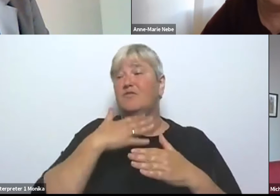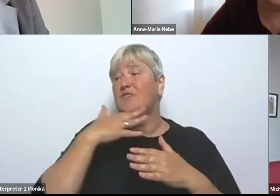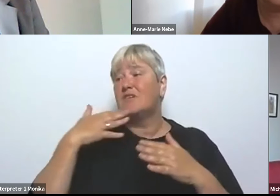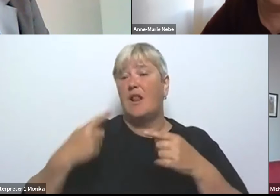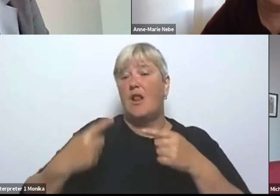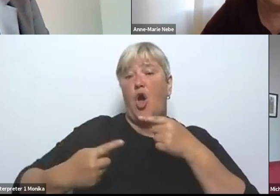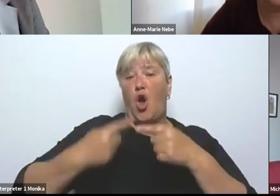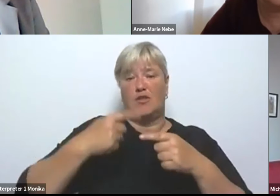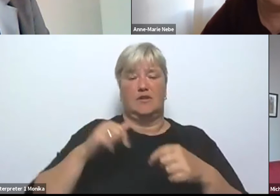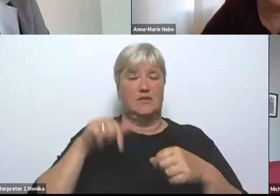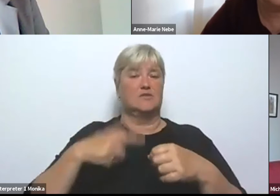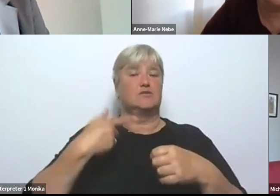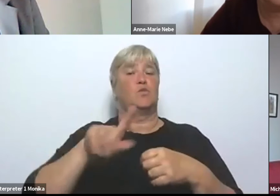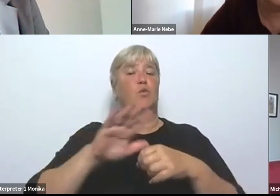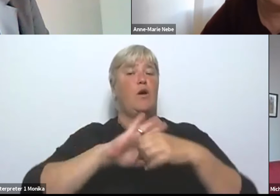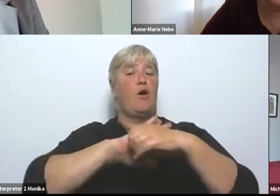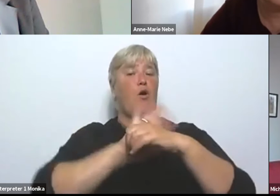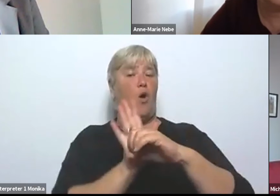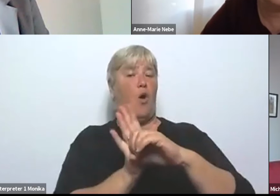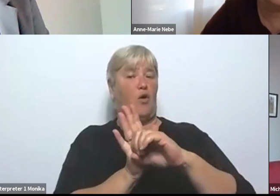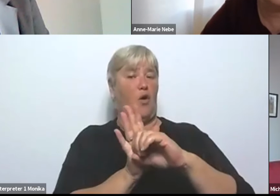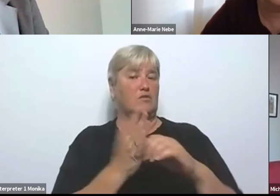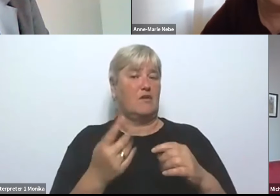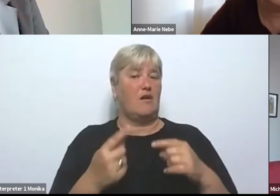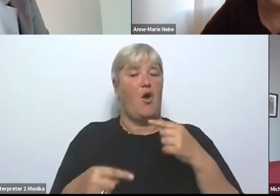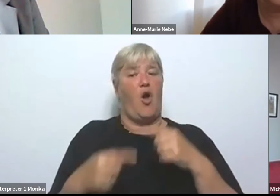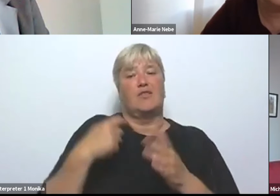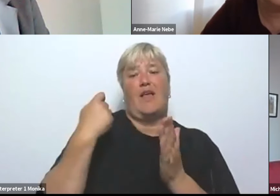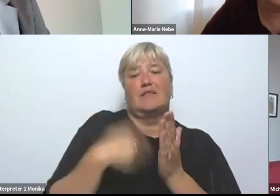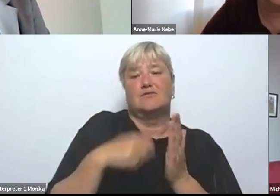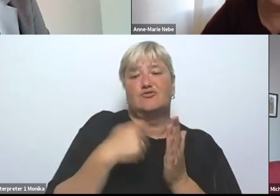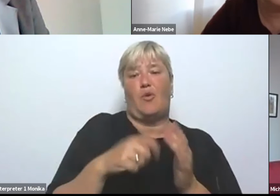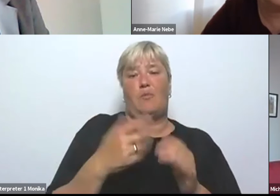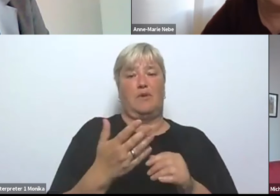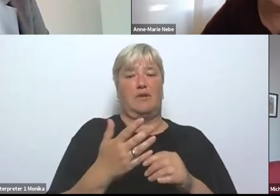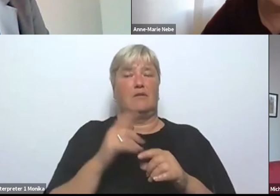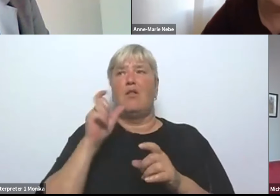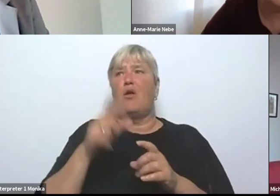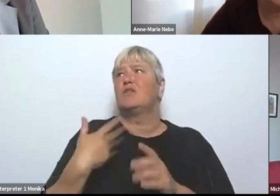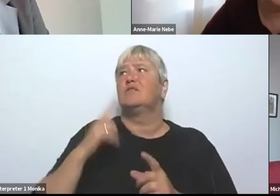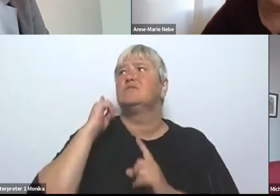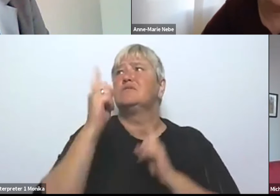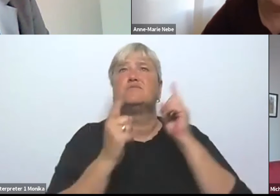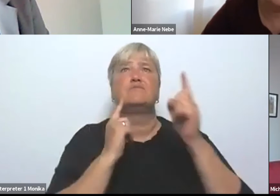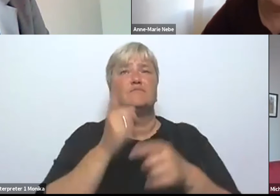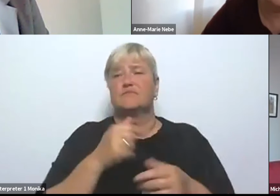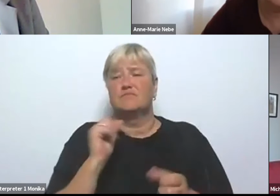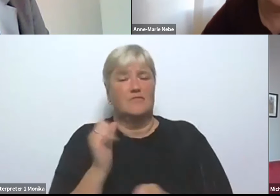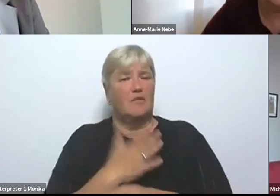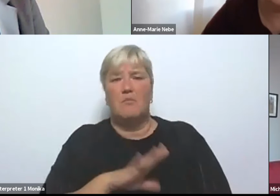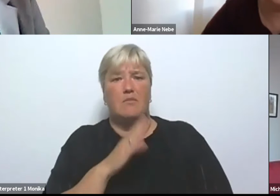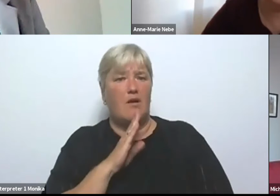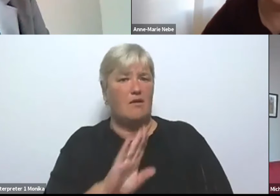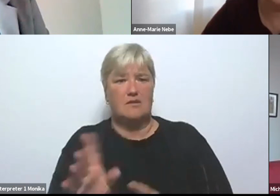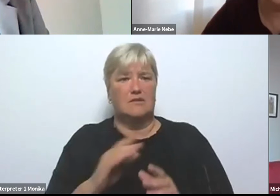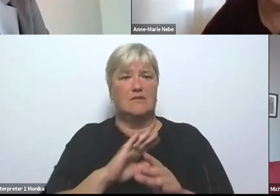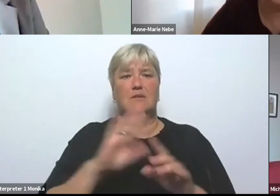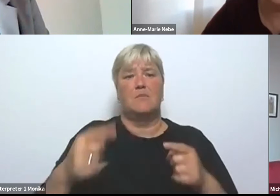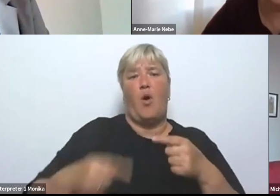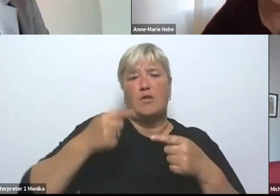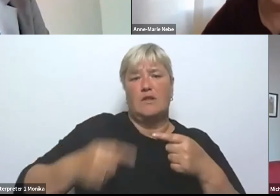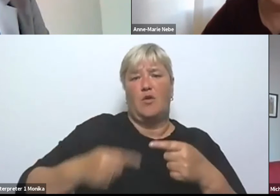in Corona ist das Thema Online-Shoppen ist riesig geworden. Die Leute gehen nicht mehr raus, wollten nicht mehr rausgehen, kaufen alles online. Diese Menschen werden